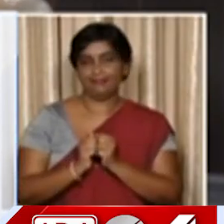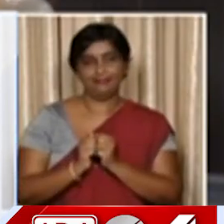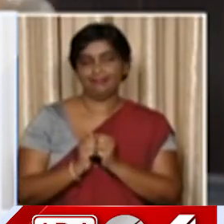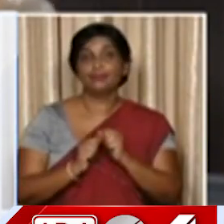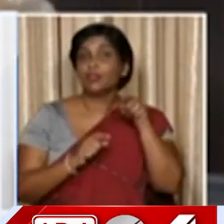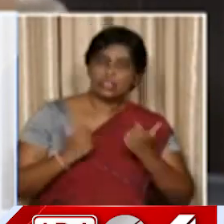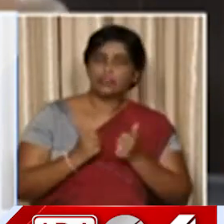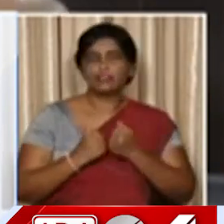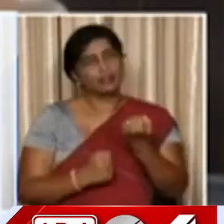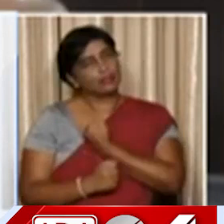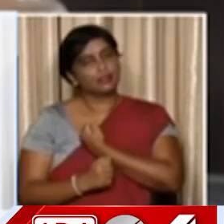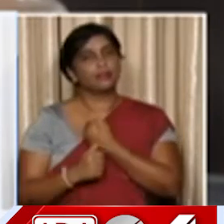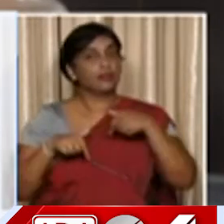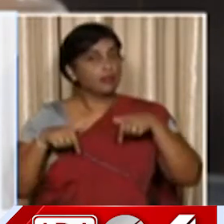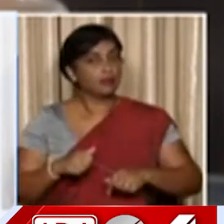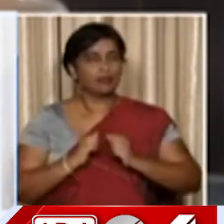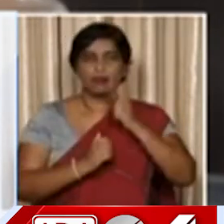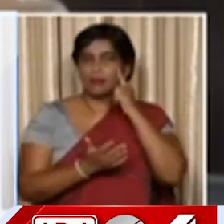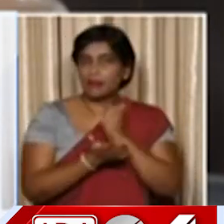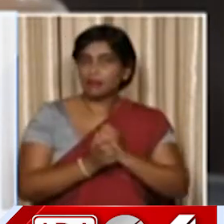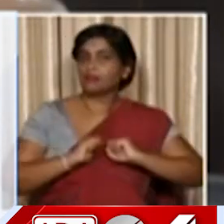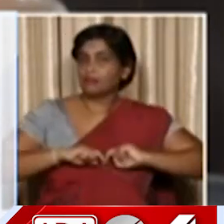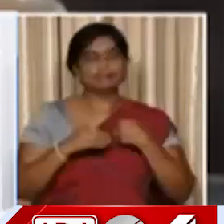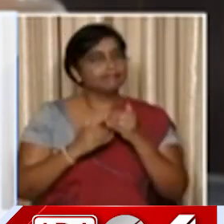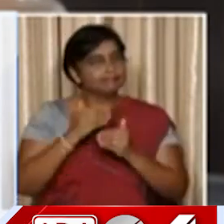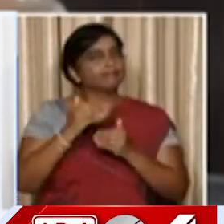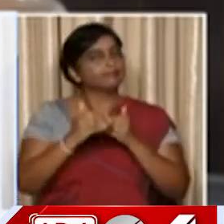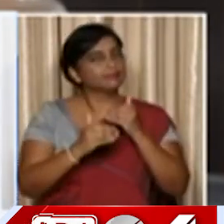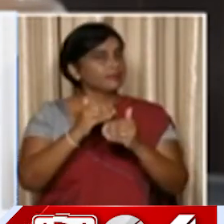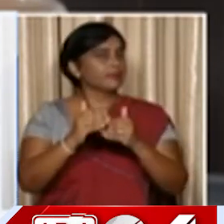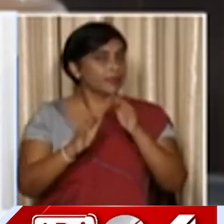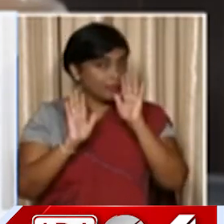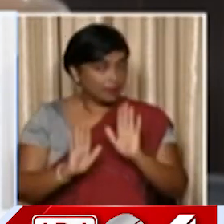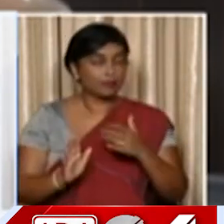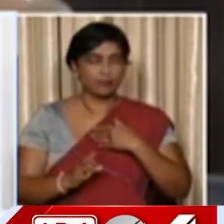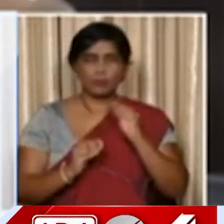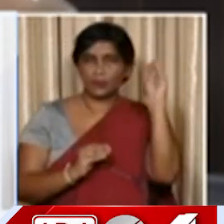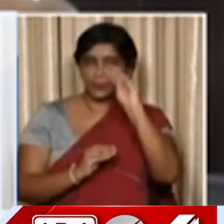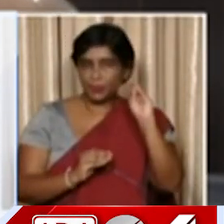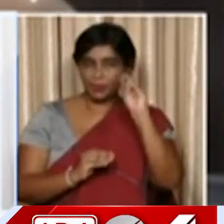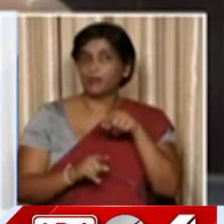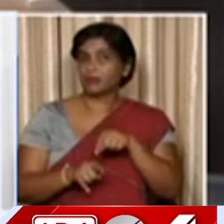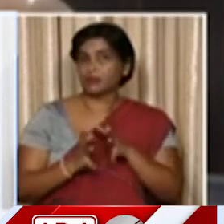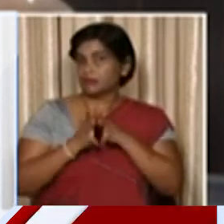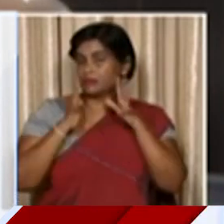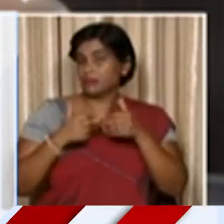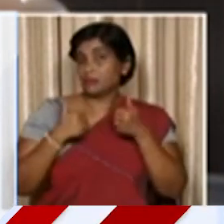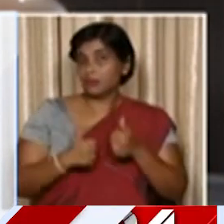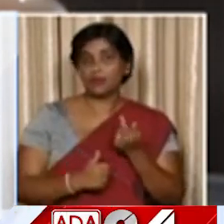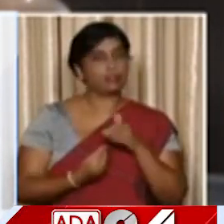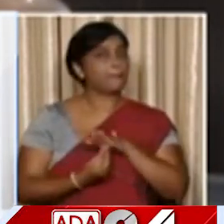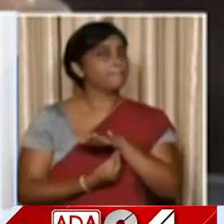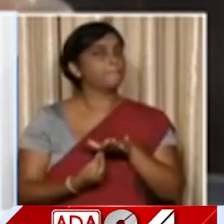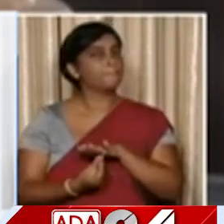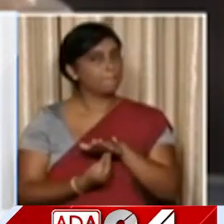අපට ඒ කරන්න පුළුවන් අප මේ යන දුෂ්කර මාවතේ අඩියෙන් අඩිය ඉදි ඉදිරියට ගියොත් නොබෝ කාලකින් මීට වඩා යහපත් ආර්ථික